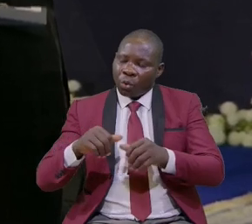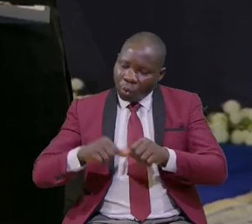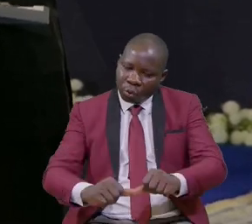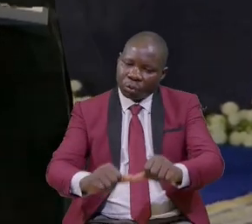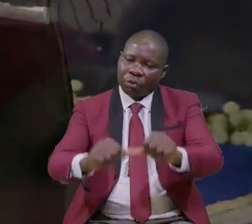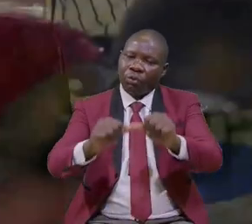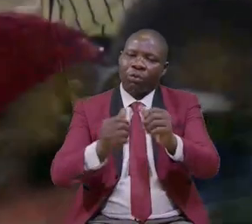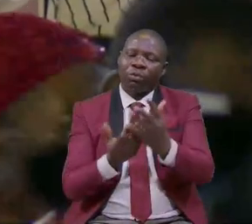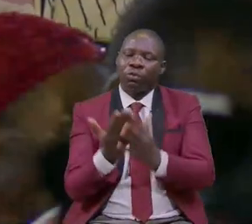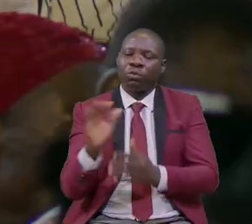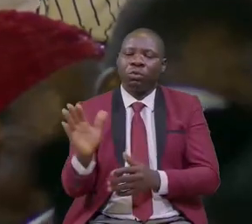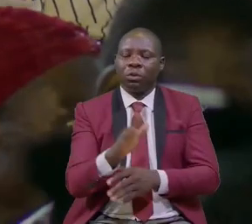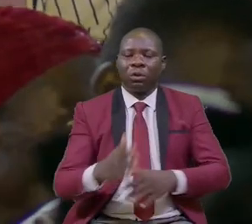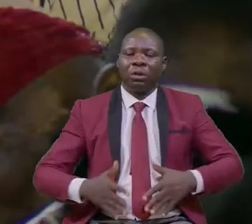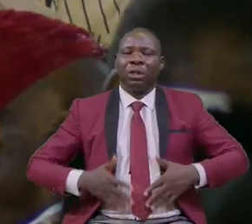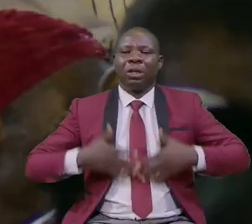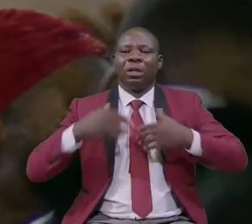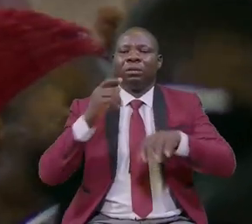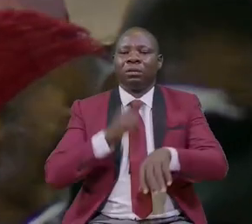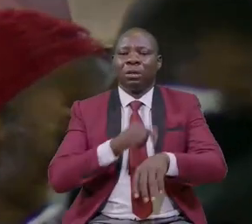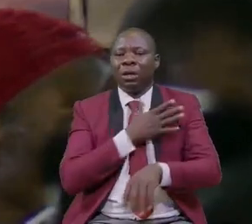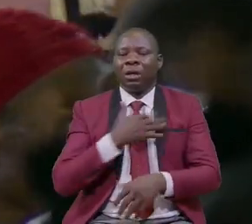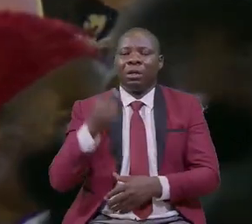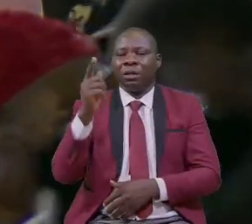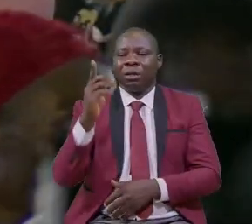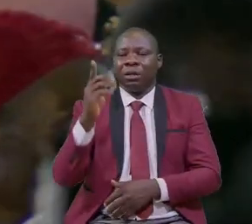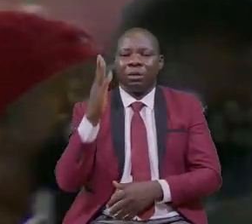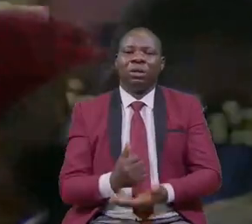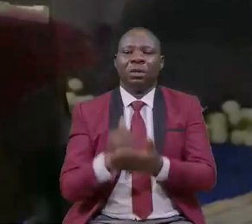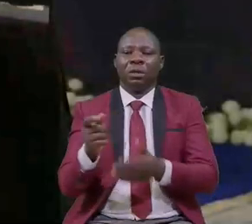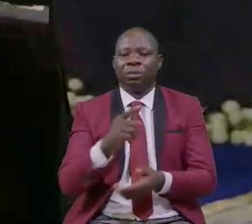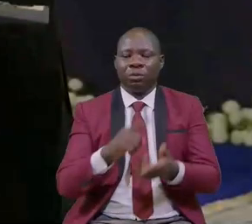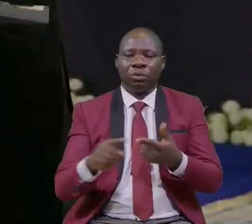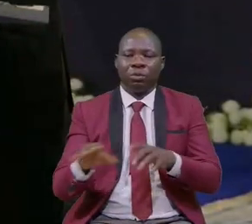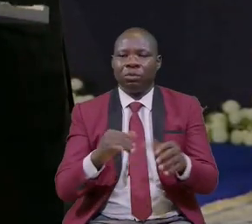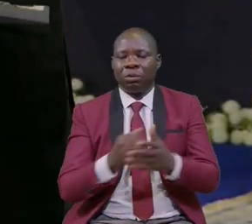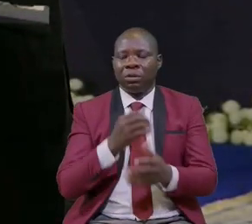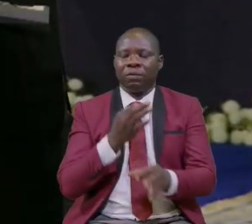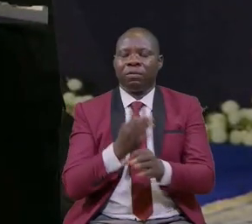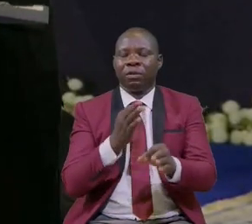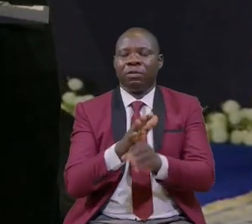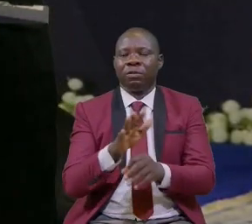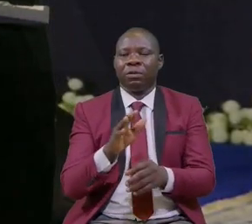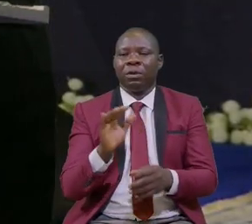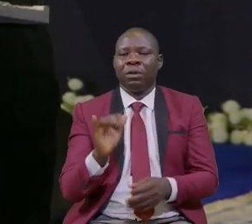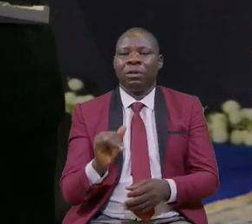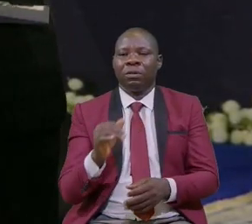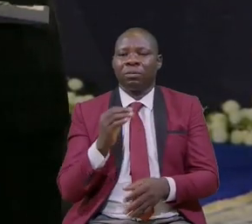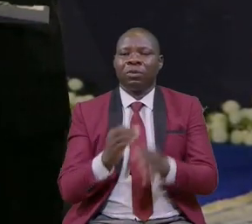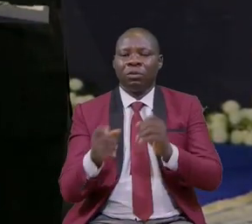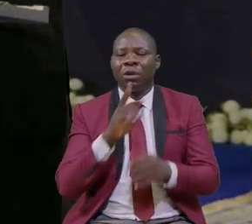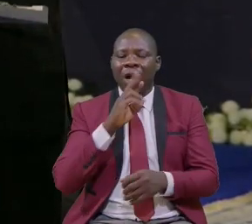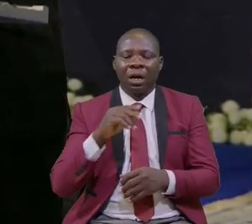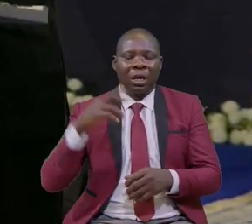qui va vous accompagner toute votre vie. Et Dieu vous aidera. Faites-le fidèlement. Si vous nous suivez à